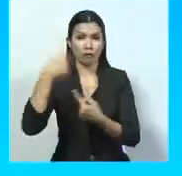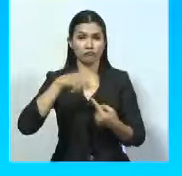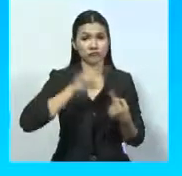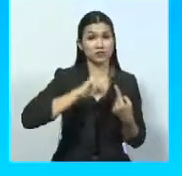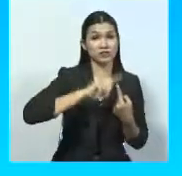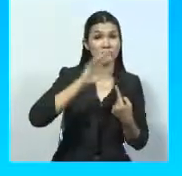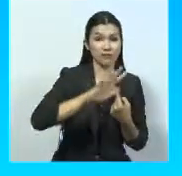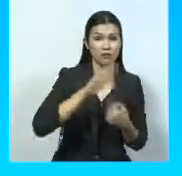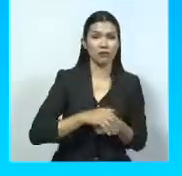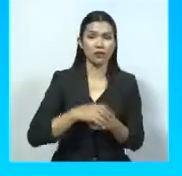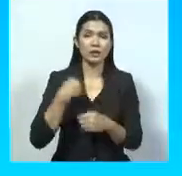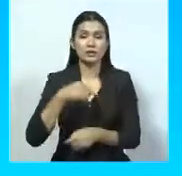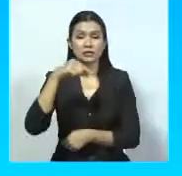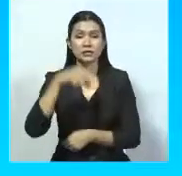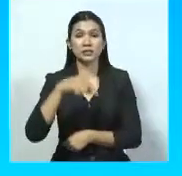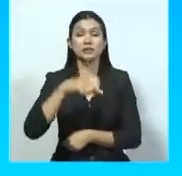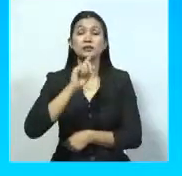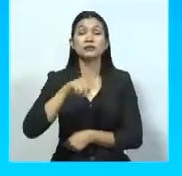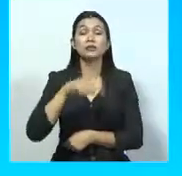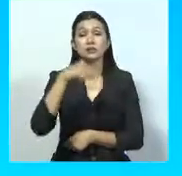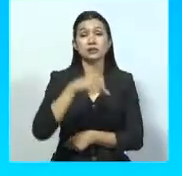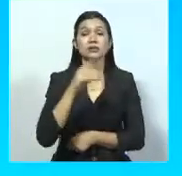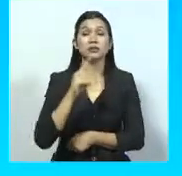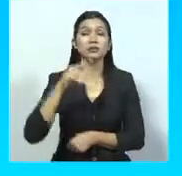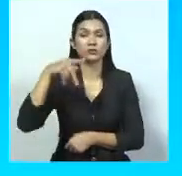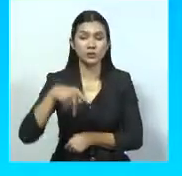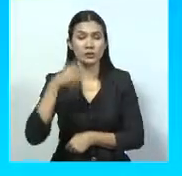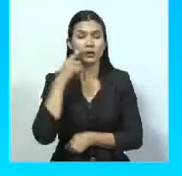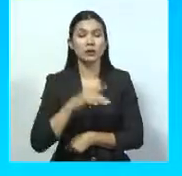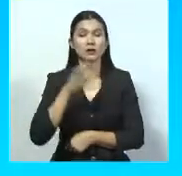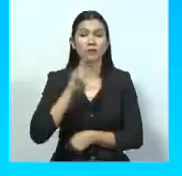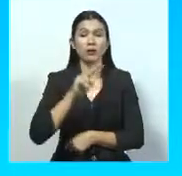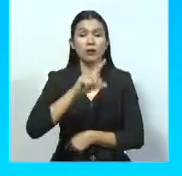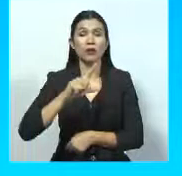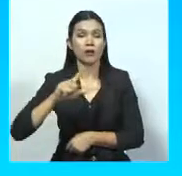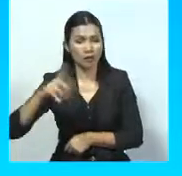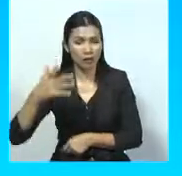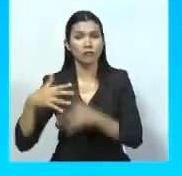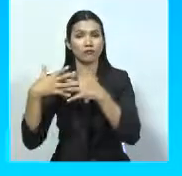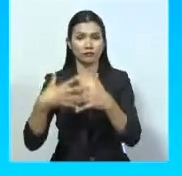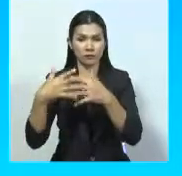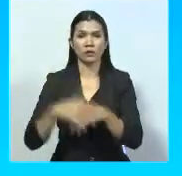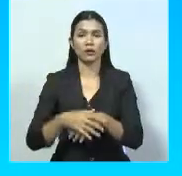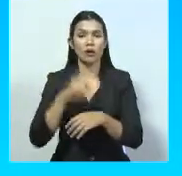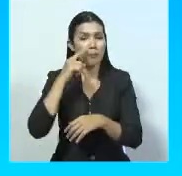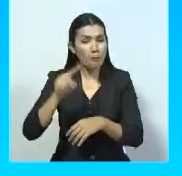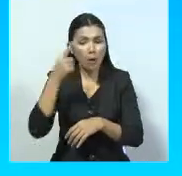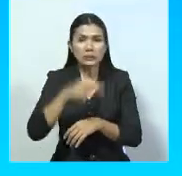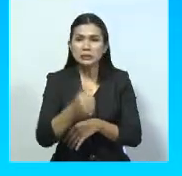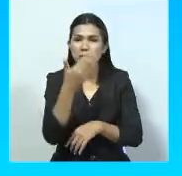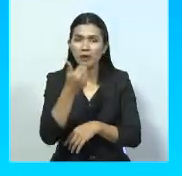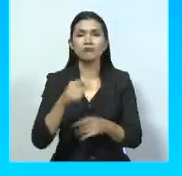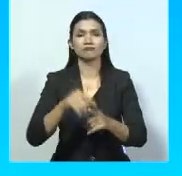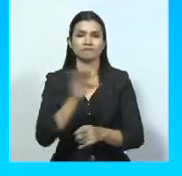มี GDP ร่วมกันอยู่ที่ 2.8 ล้านล้านดอลลาร์สหรัฐซึ่งเกิดจากความร่วมมือของประเทศสมาชิกอีกทั้งขณะ